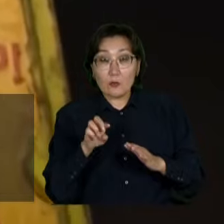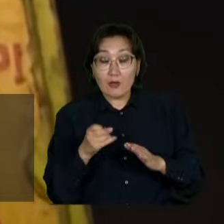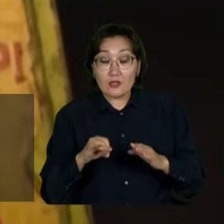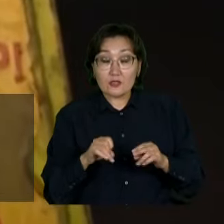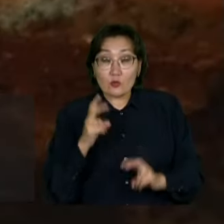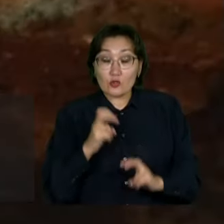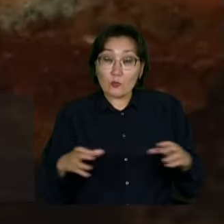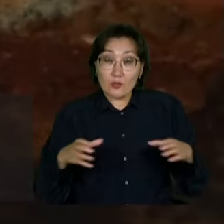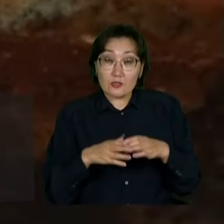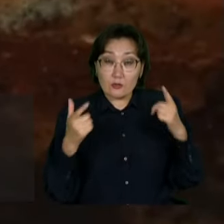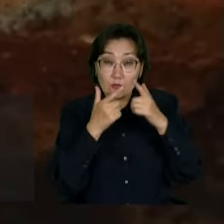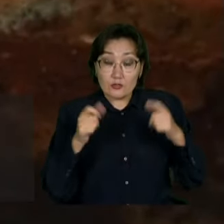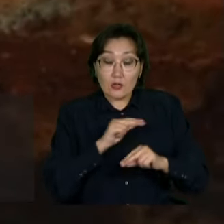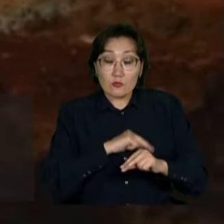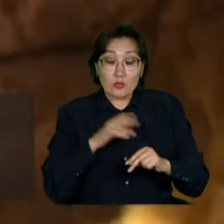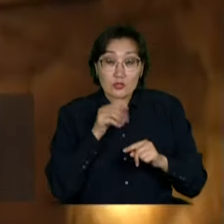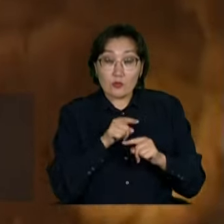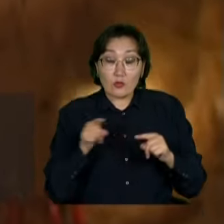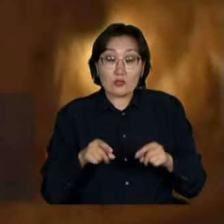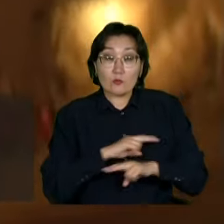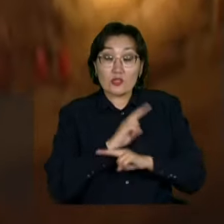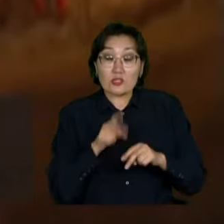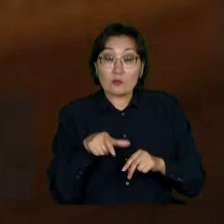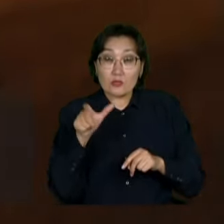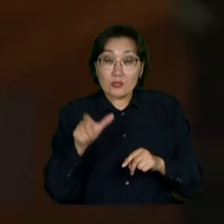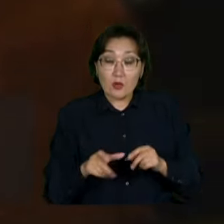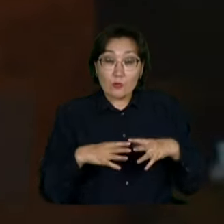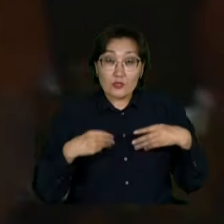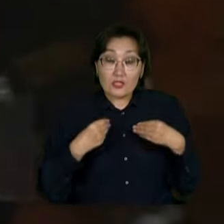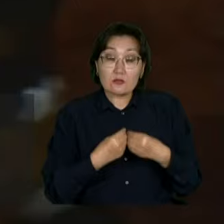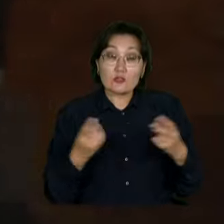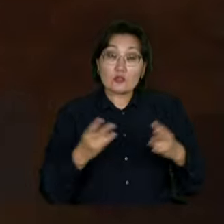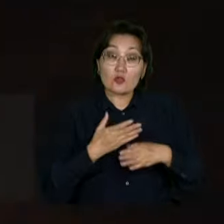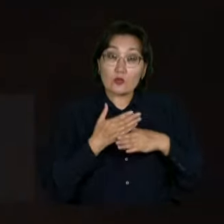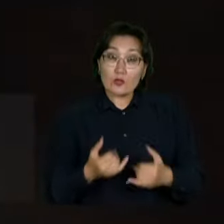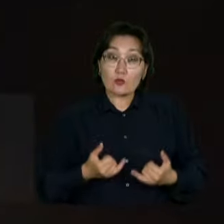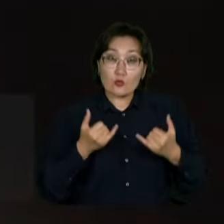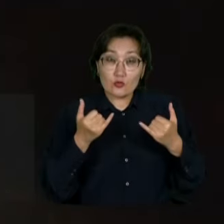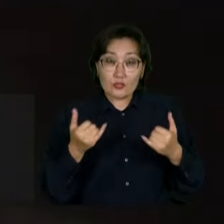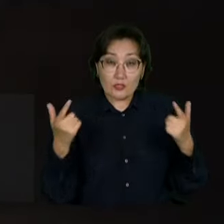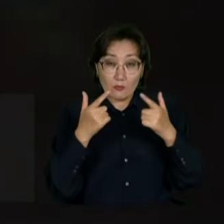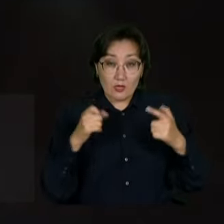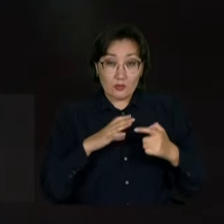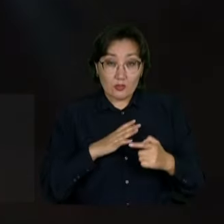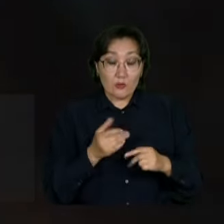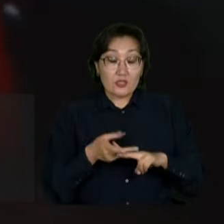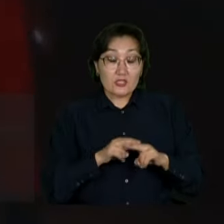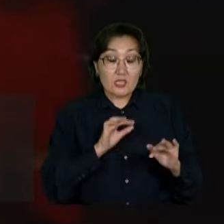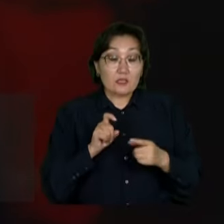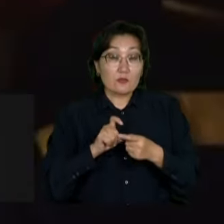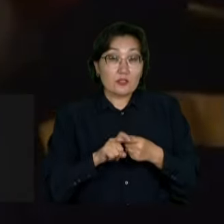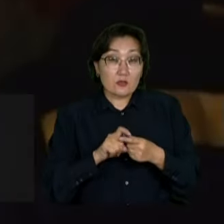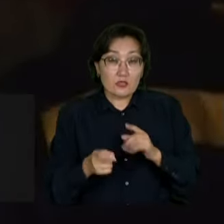бірлестігі хабарлады. Олар жұмыс барысында опат болған қызметкердің отбасына қажетті көмек көрсететіндерін мәлімдеді. Аталған іске